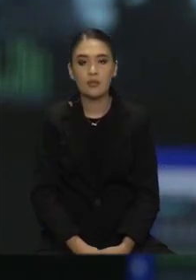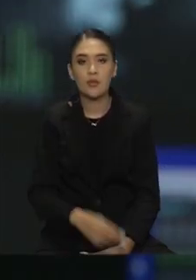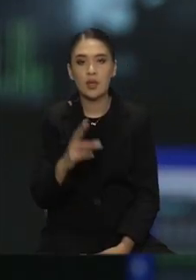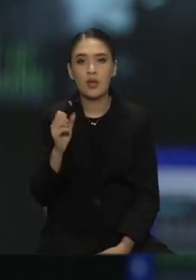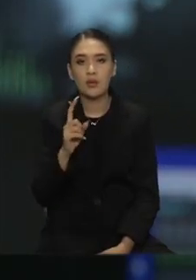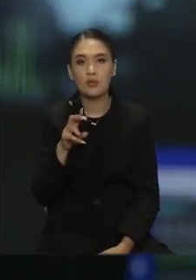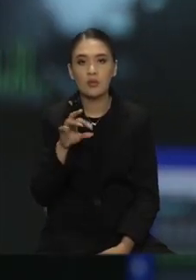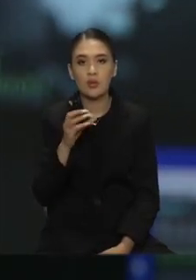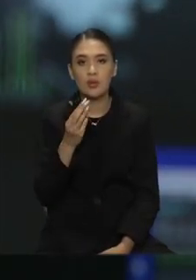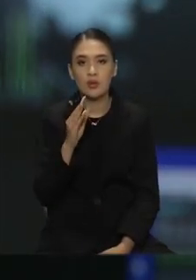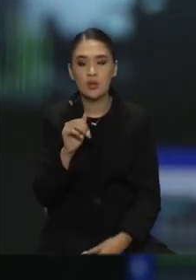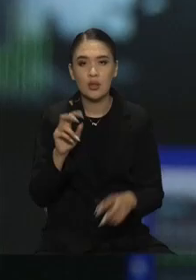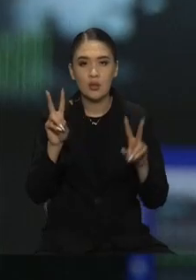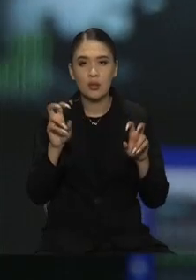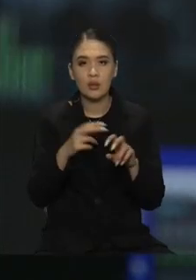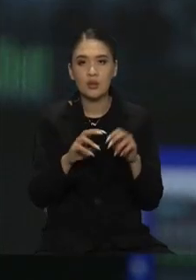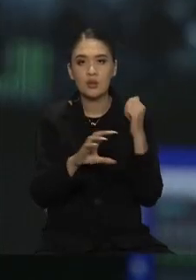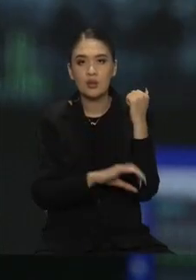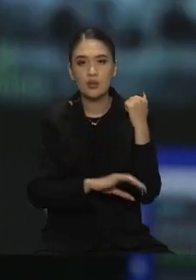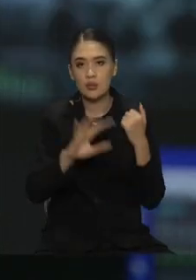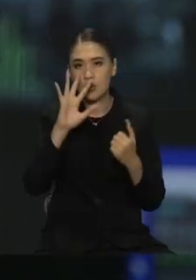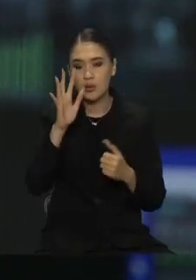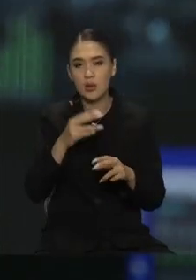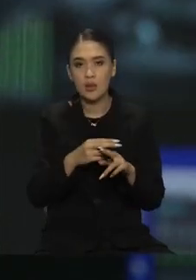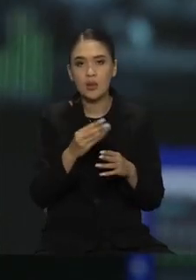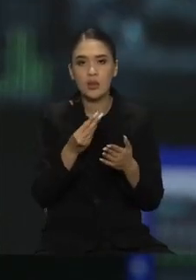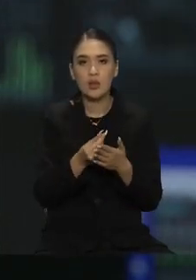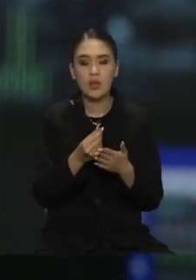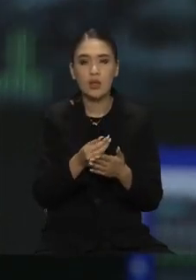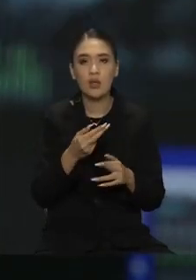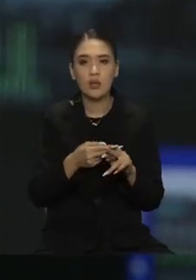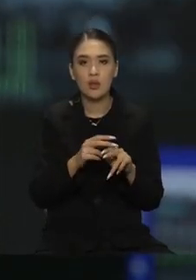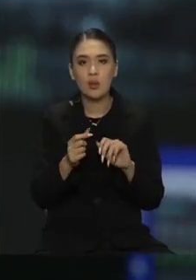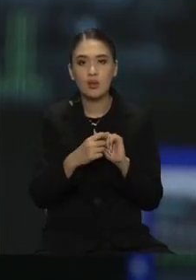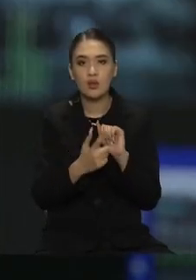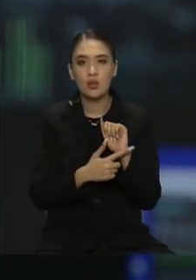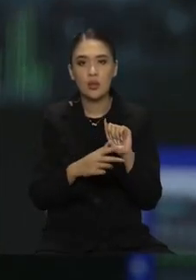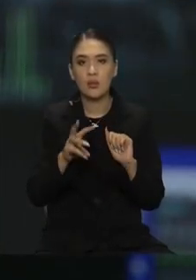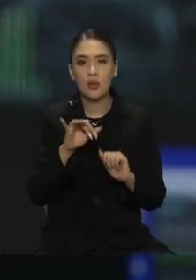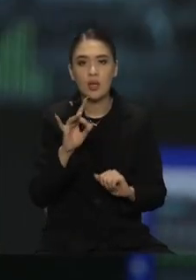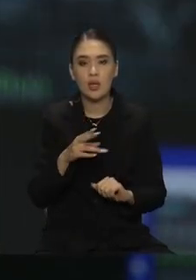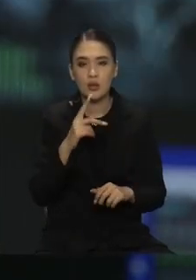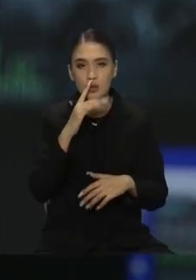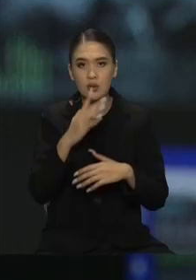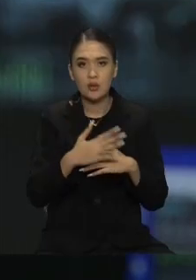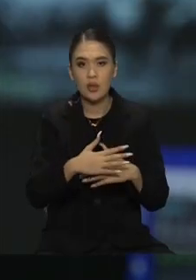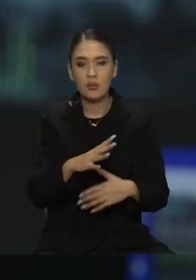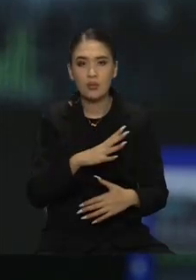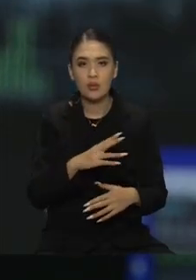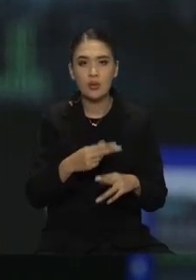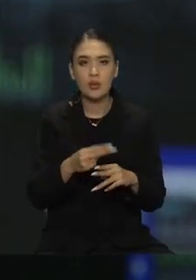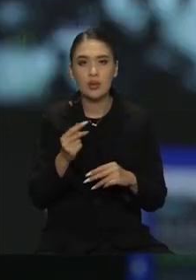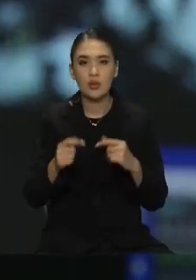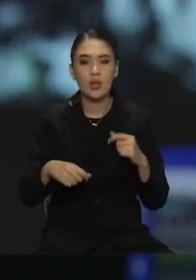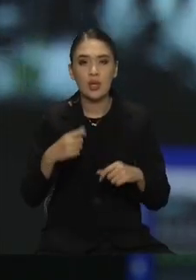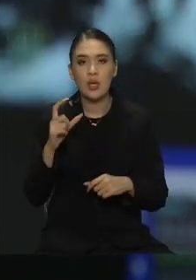Қазпошта соңғы 5 жылда алғаш рет табысты компанияға айналды. Кіріс көзі 17 миллиард теңгеге жуықтаған. Бұған шығында азайтып,